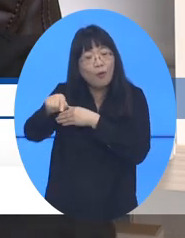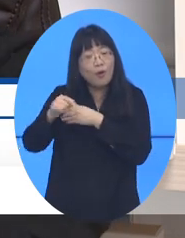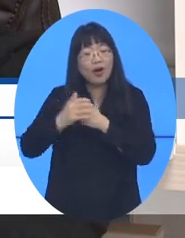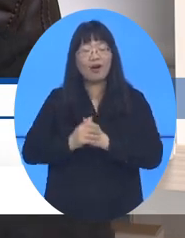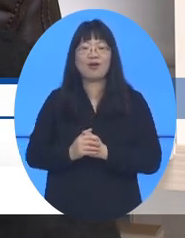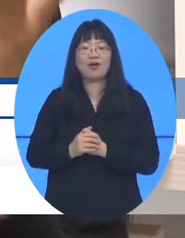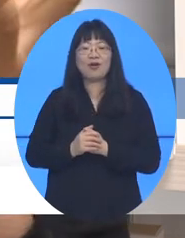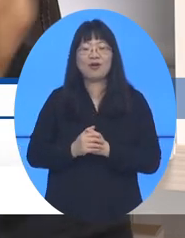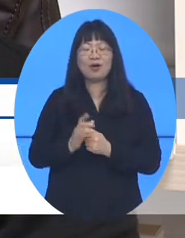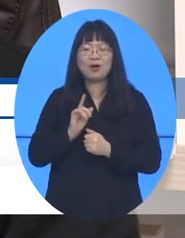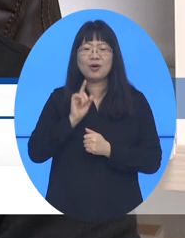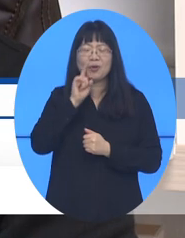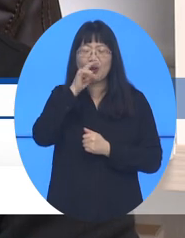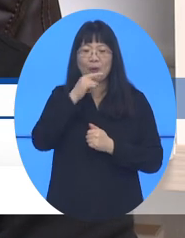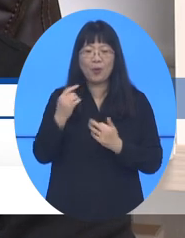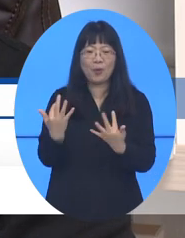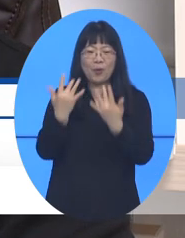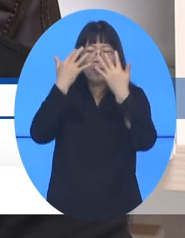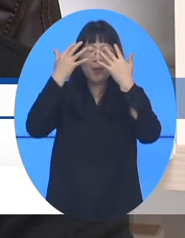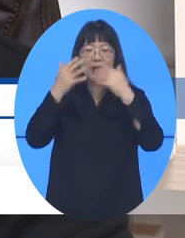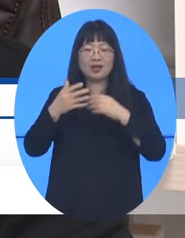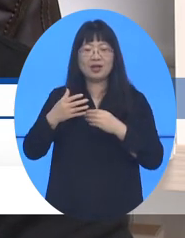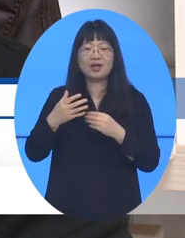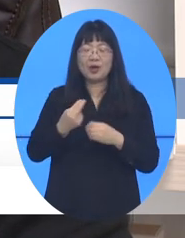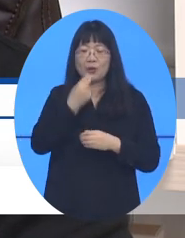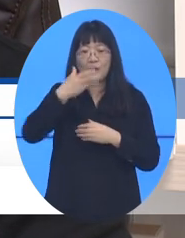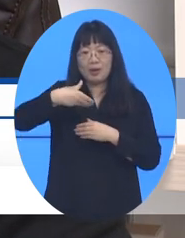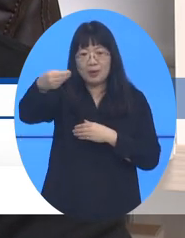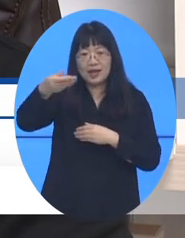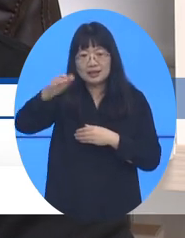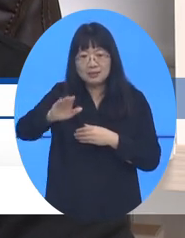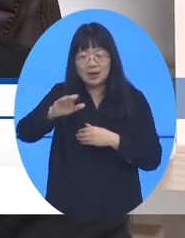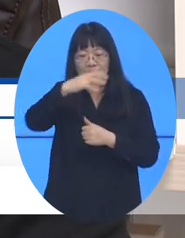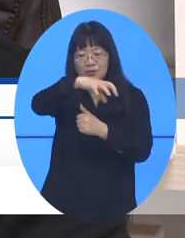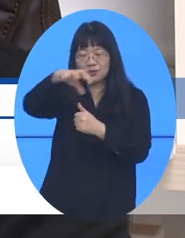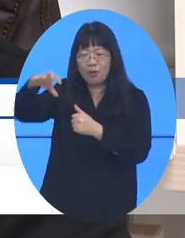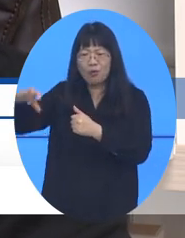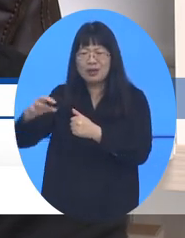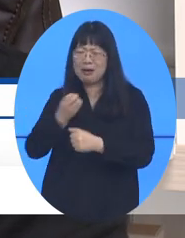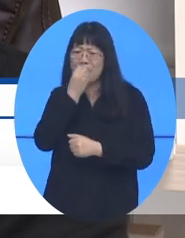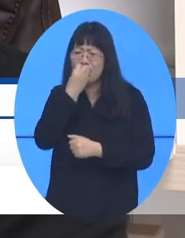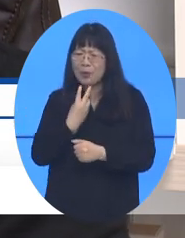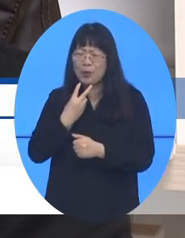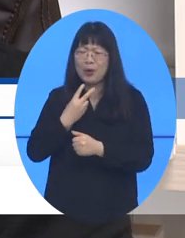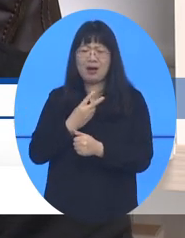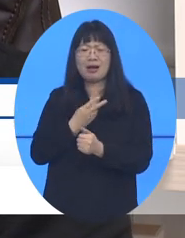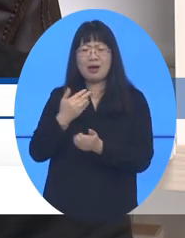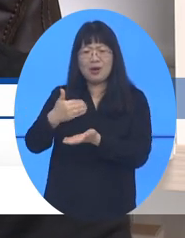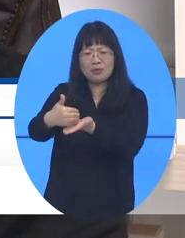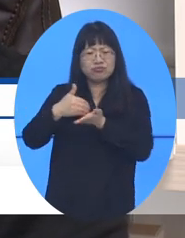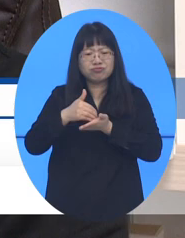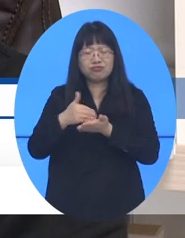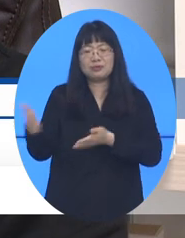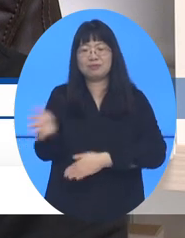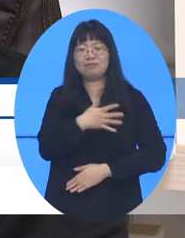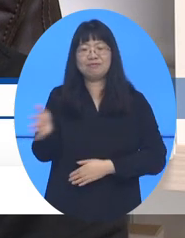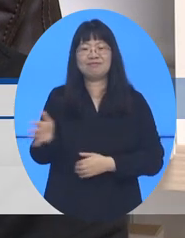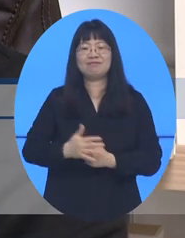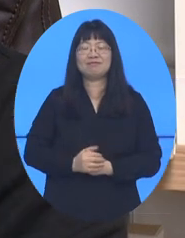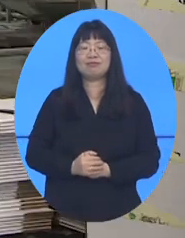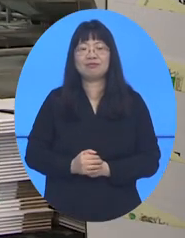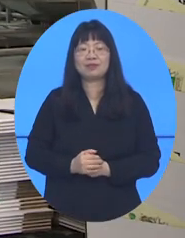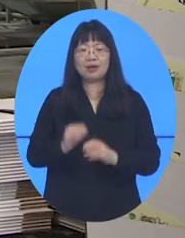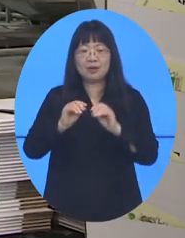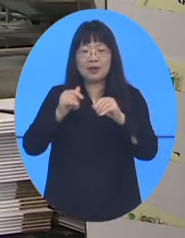바깥으로 뭐 먼지나 뭐 공기를 빼내지만 그로 인해서 주변 민원이나 뭐 이런 것들에 대해서 접수받는 적도